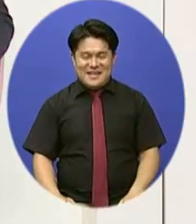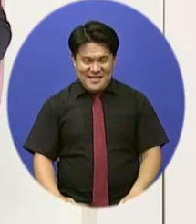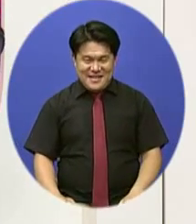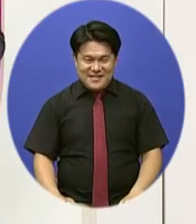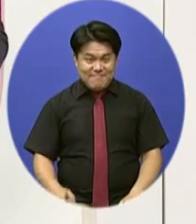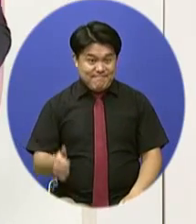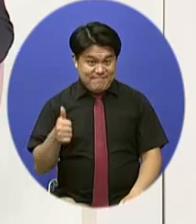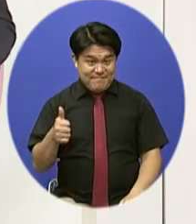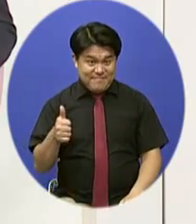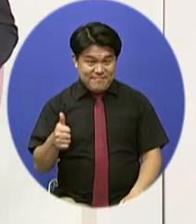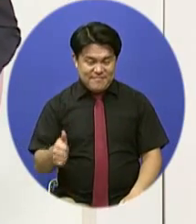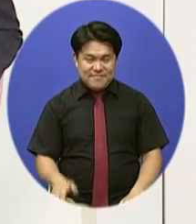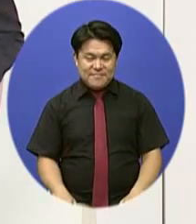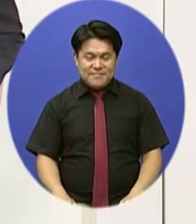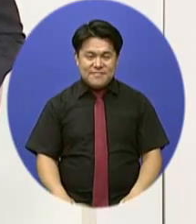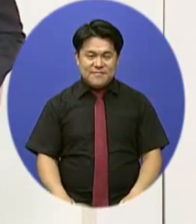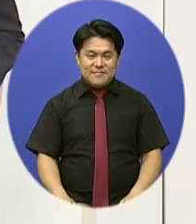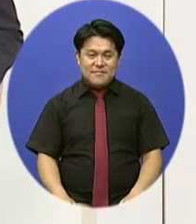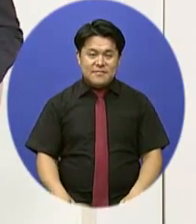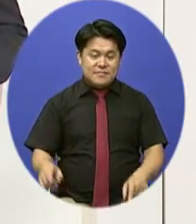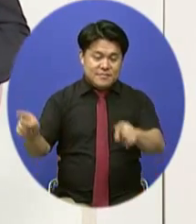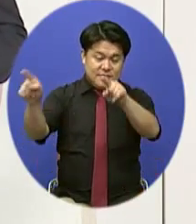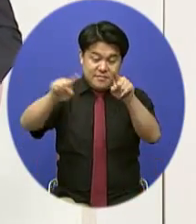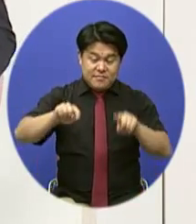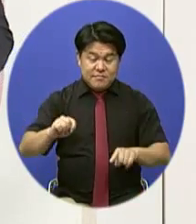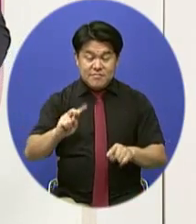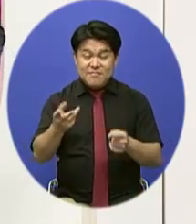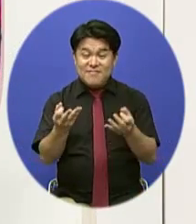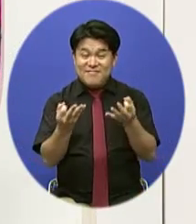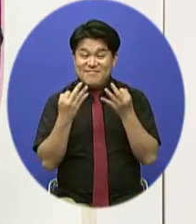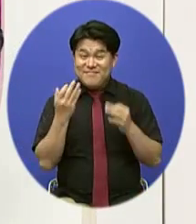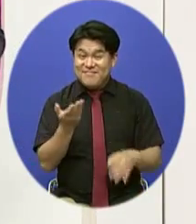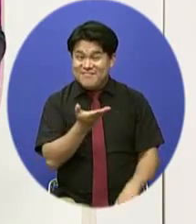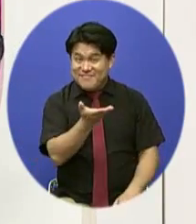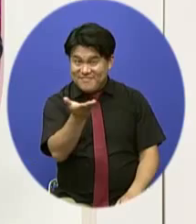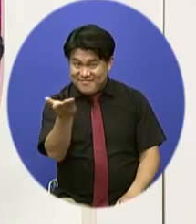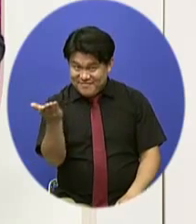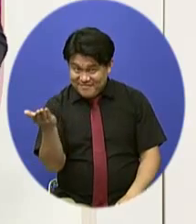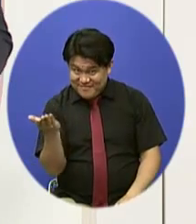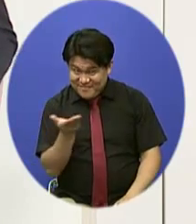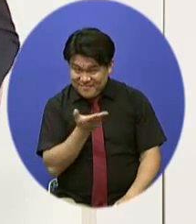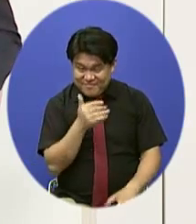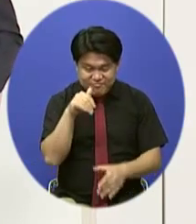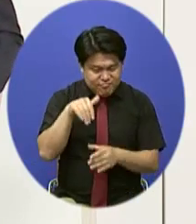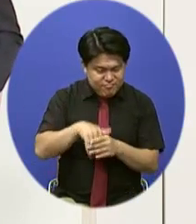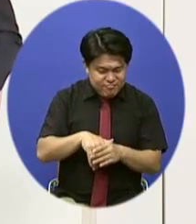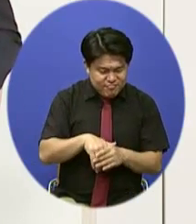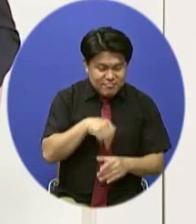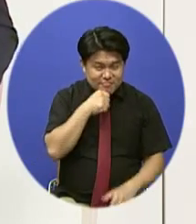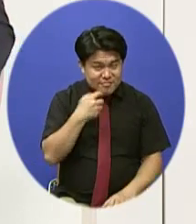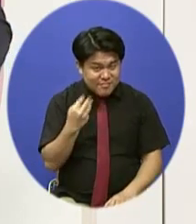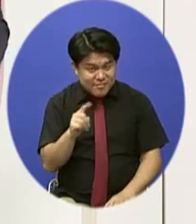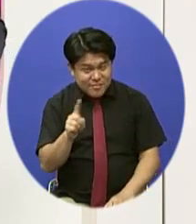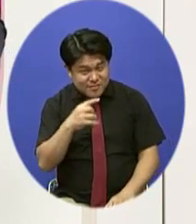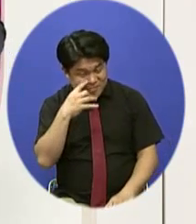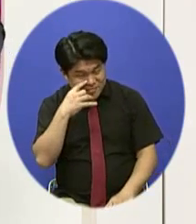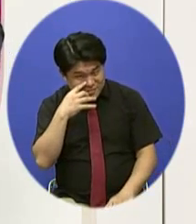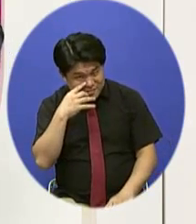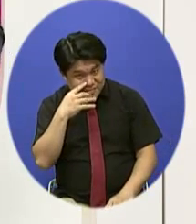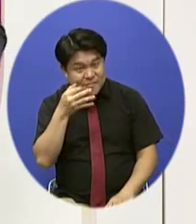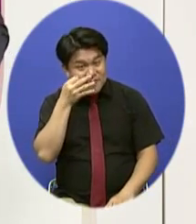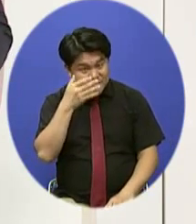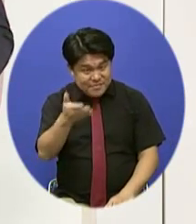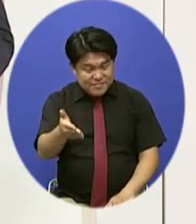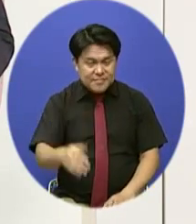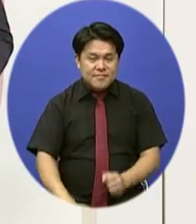아이고, 좋아요. 배고파서 소리가 잘 안 나오네요. 전국에 계신 우리 시청자 여러분의 네. 몇 표나 관심을 뒀는지 네. 궁금합니다.